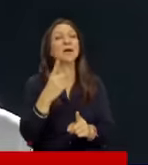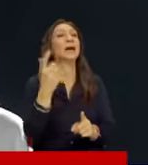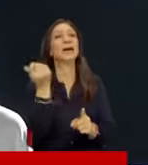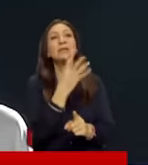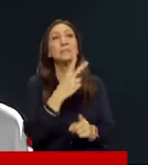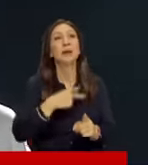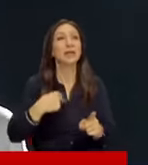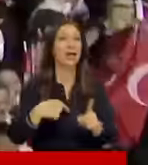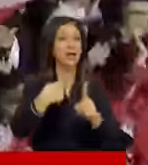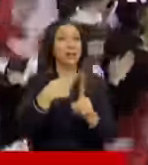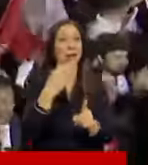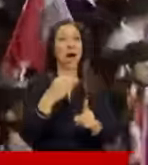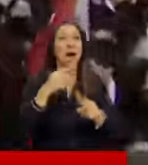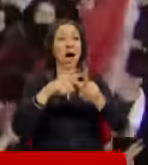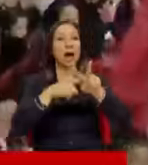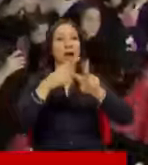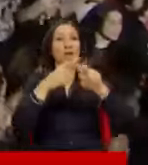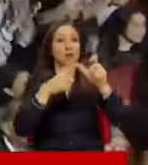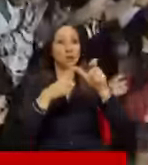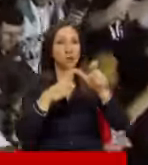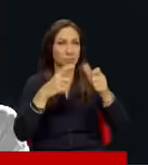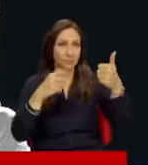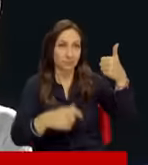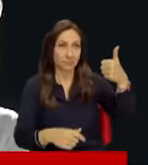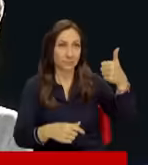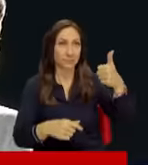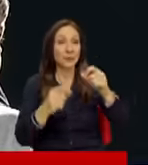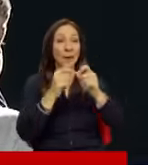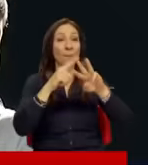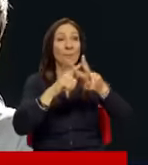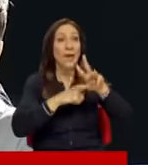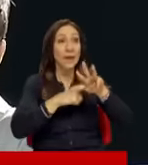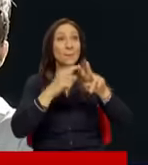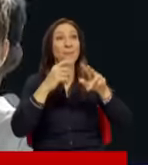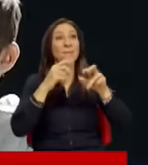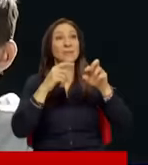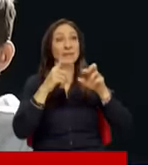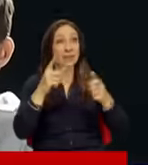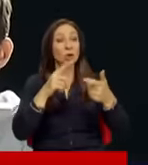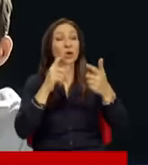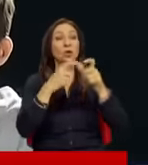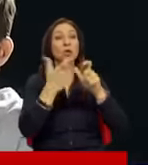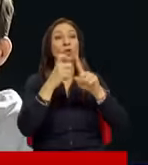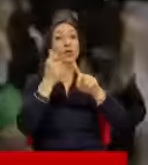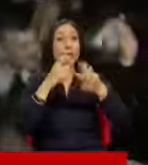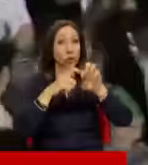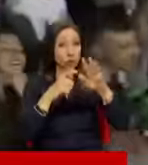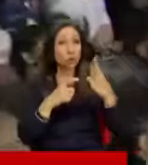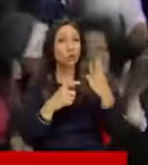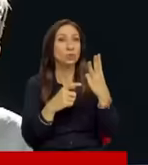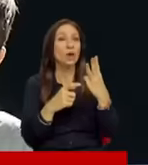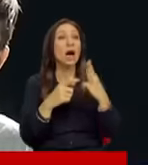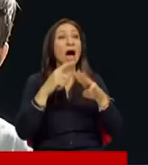kaç belediye ilave oldu. Ayaş Belediyesi'ni kazandık, Beypazarı Belediyesi'ni kazandık, Güdül Belediyesi'ni